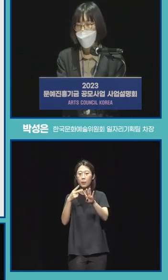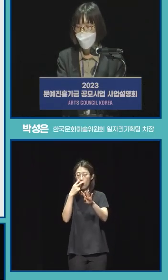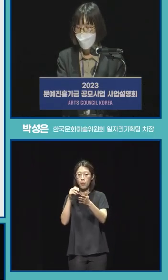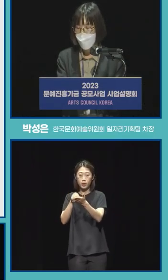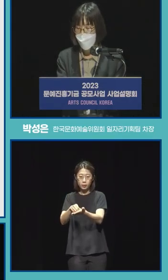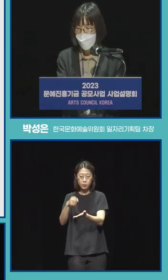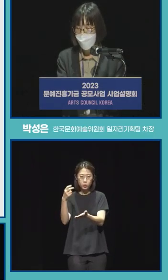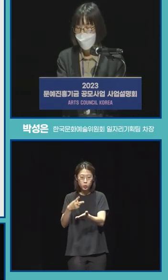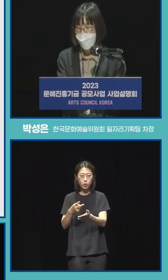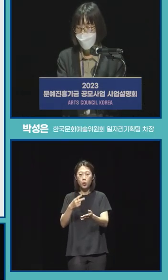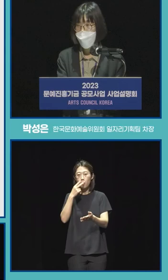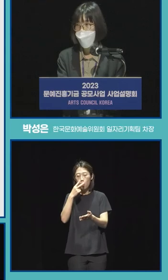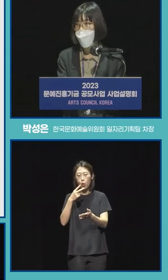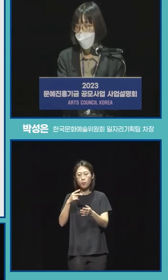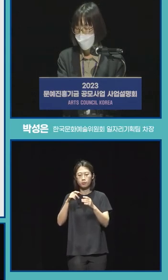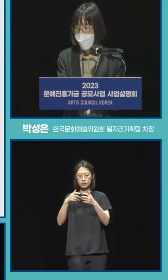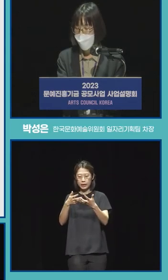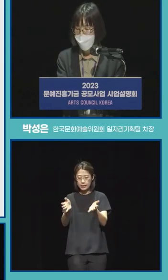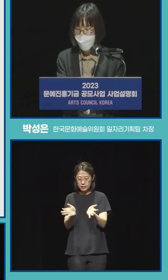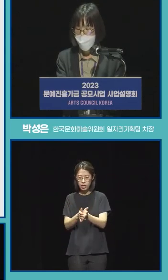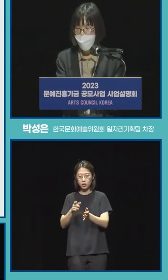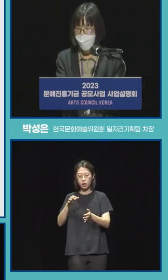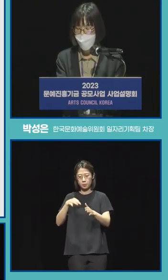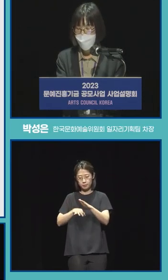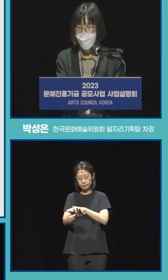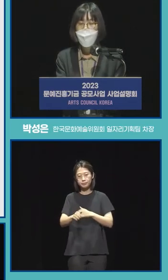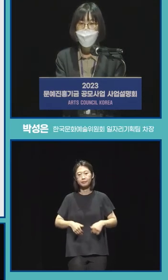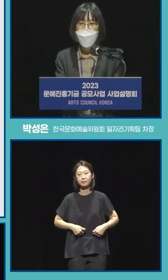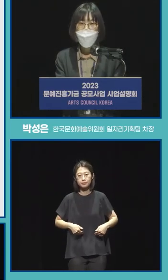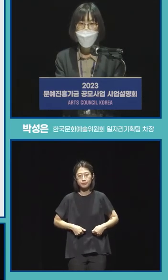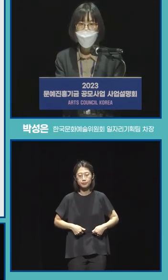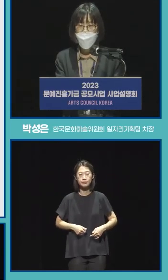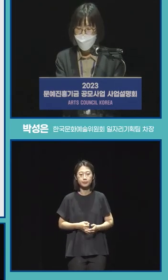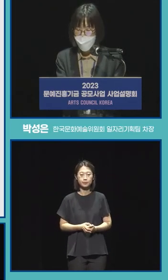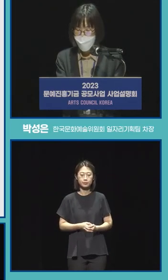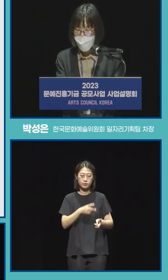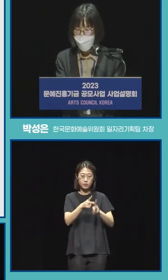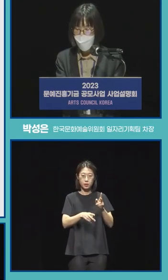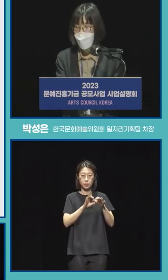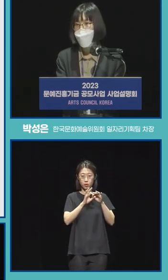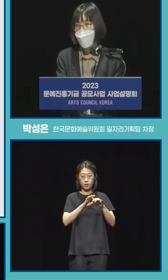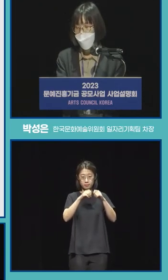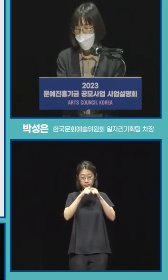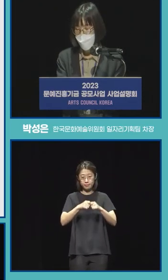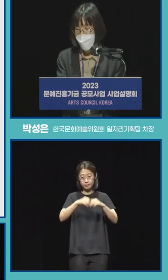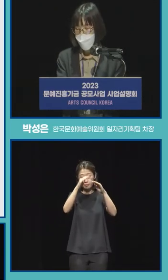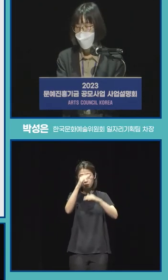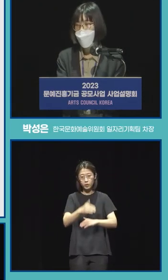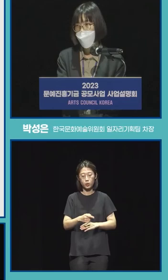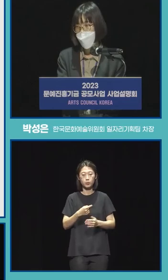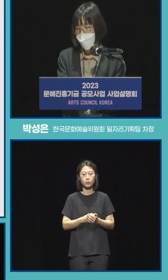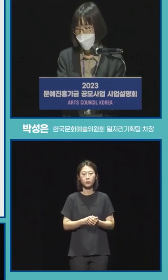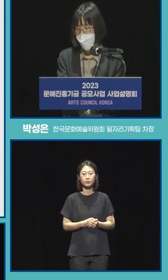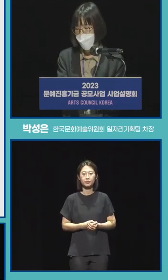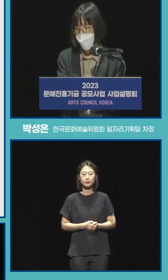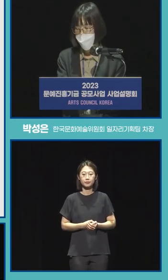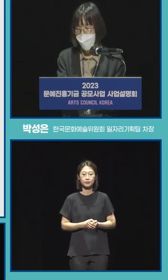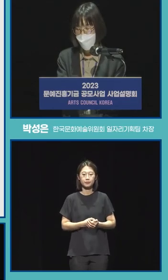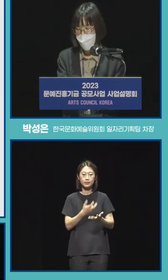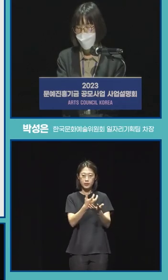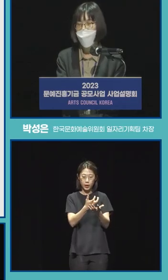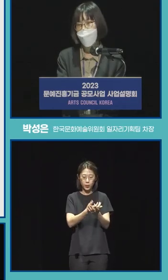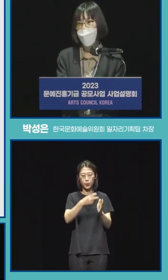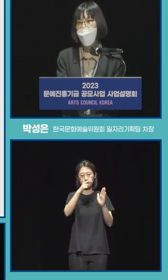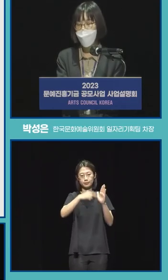가입하고 관련 보험료 등을 단체에서 납부하셔야 합니다. 사업에 대한 상세한 내용은 사업 공고 및 설명자료에서